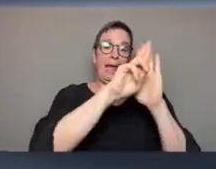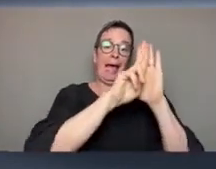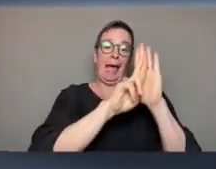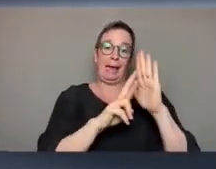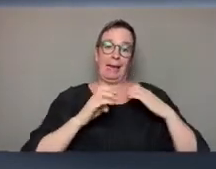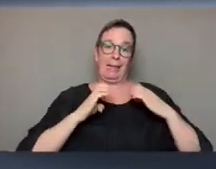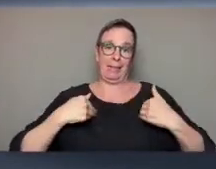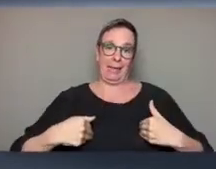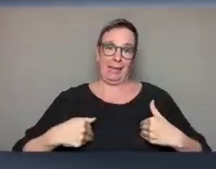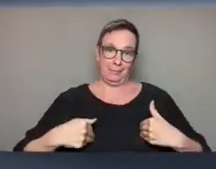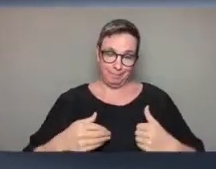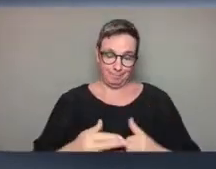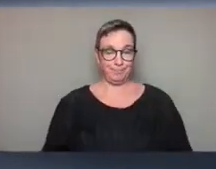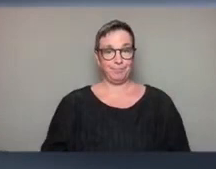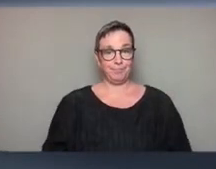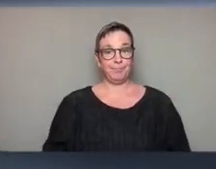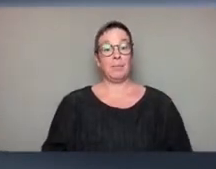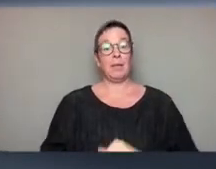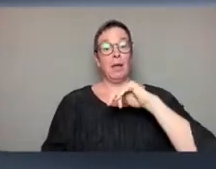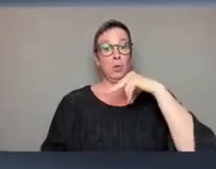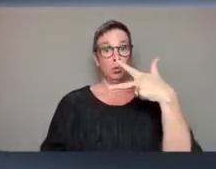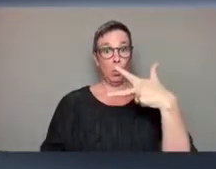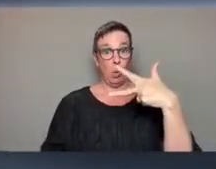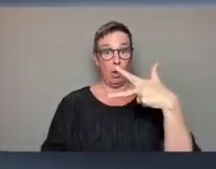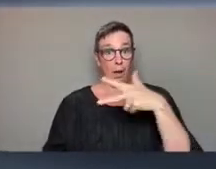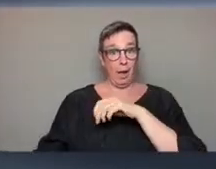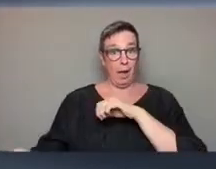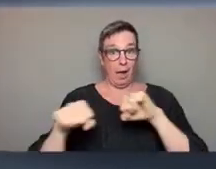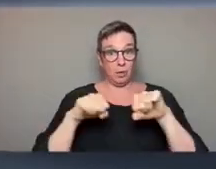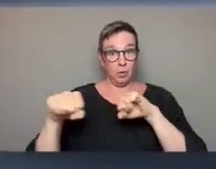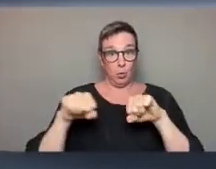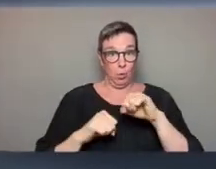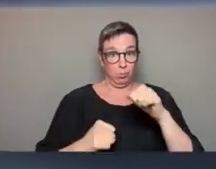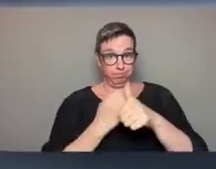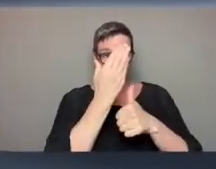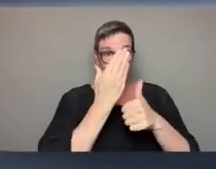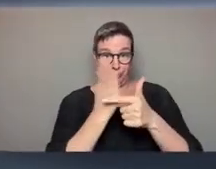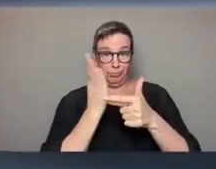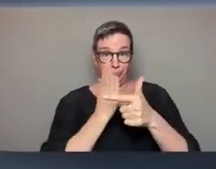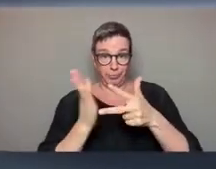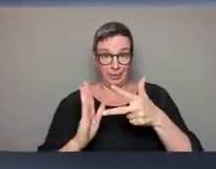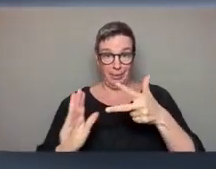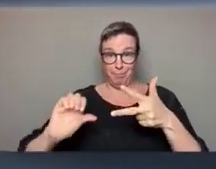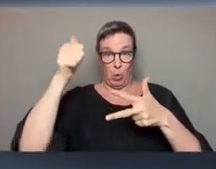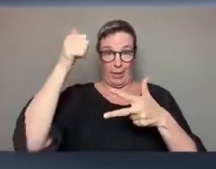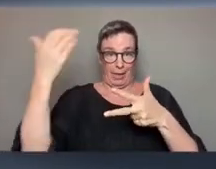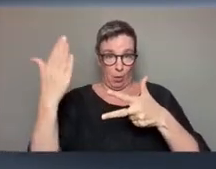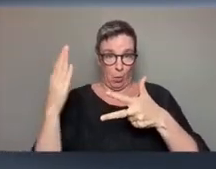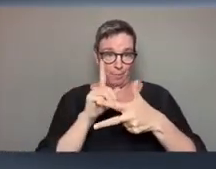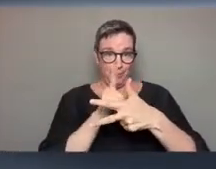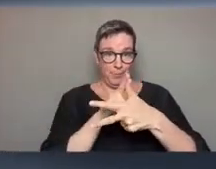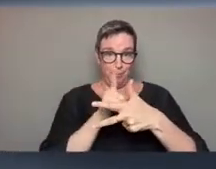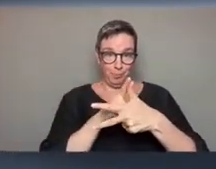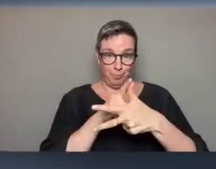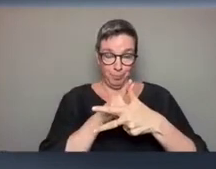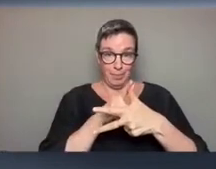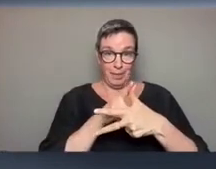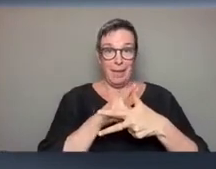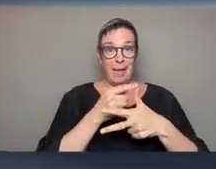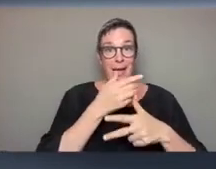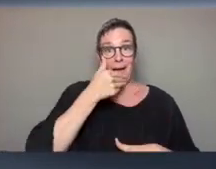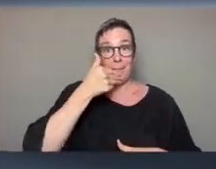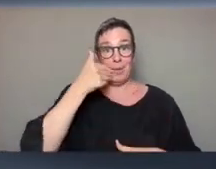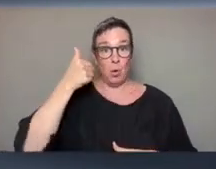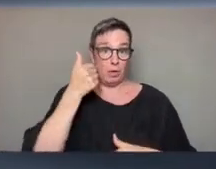Pour ce faire, 3 domaines d'action prioritaires ont été identifiés. Et le premier, c'est donc l'amélioration